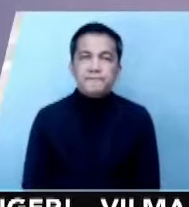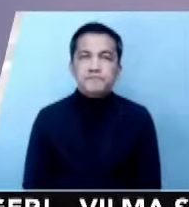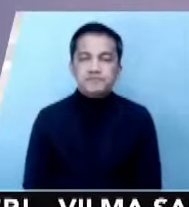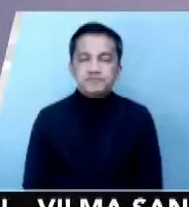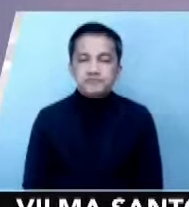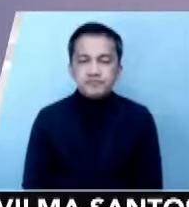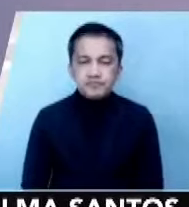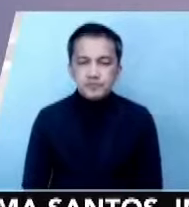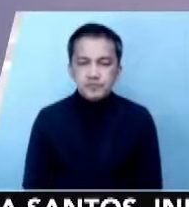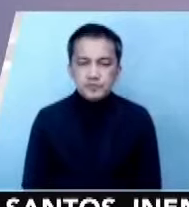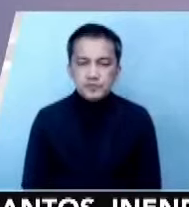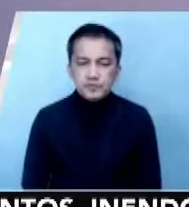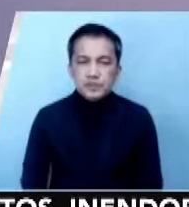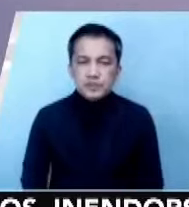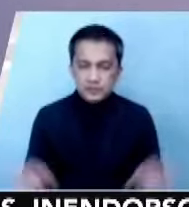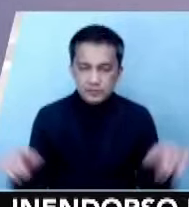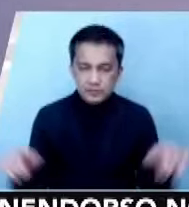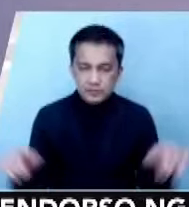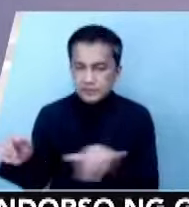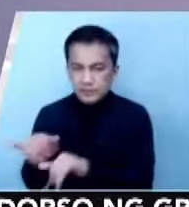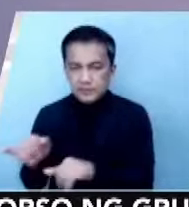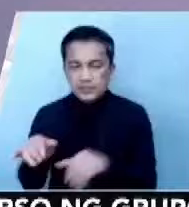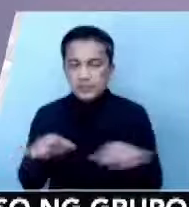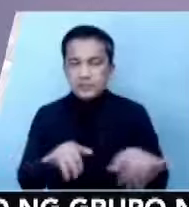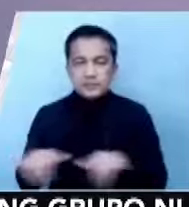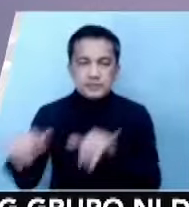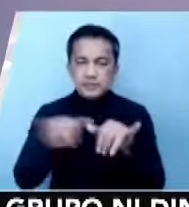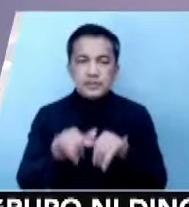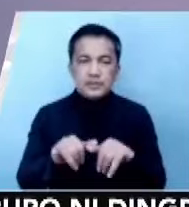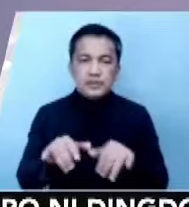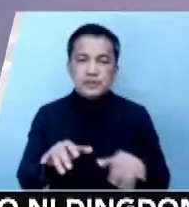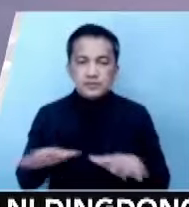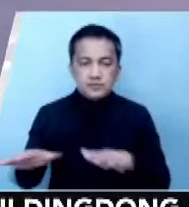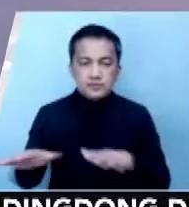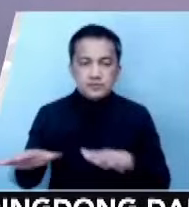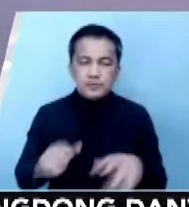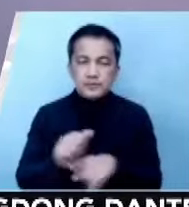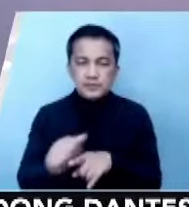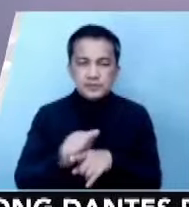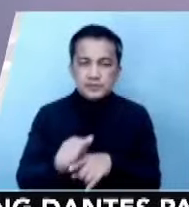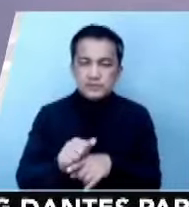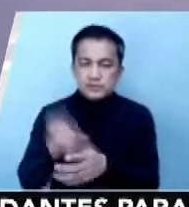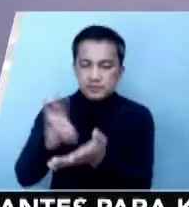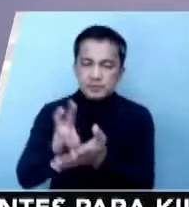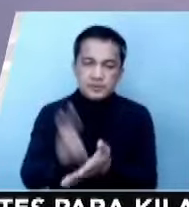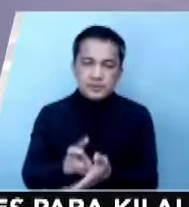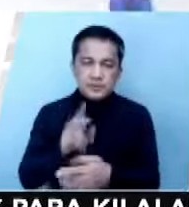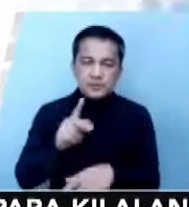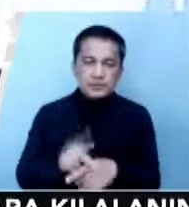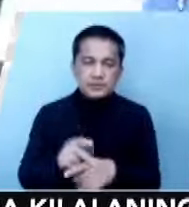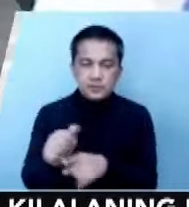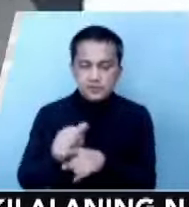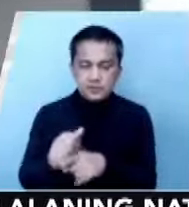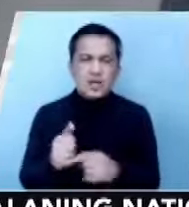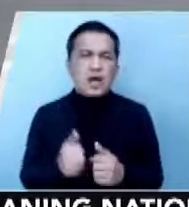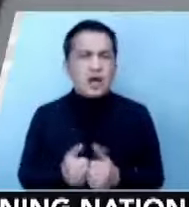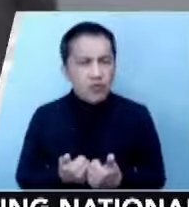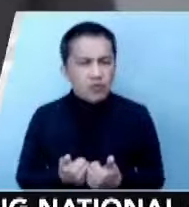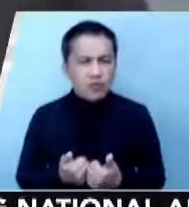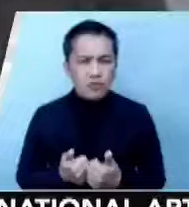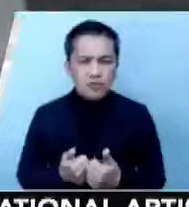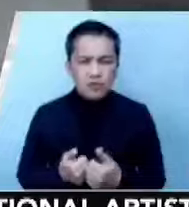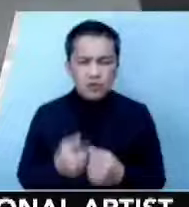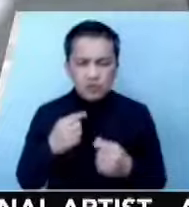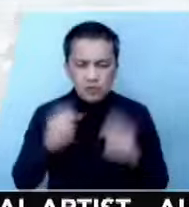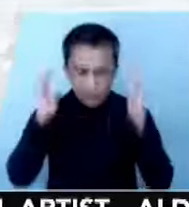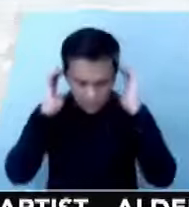Sabay-sabay na earthquake drill ang ikinasa sa iba't ibang lugar sa buong bansa. Nagsanay ang mga lumahok sa kung paano mag-duck, cover